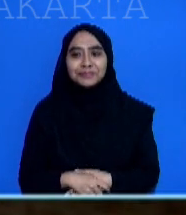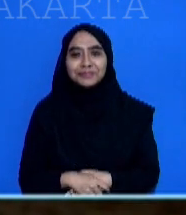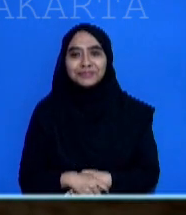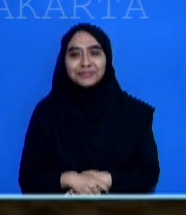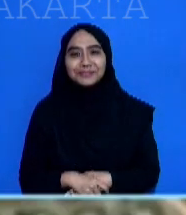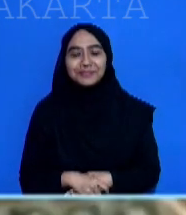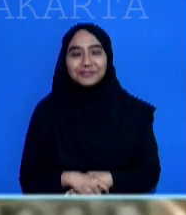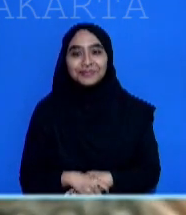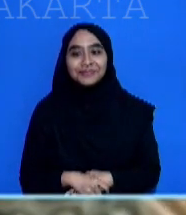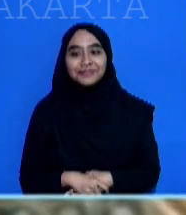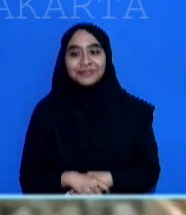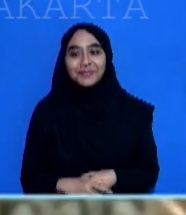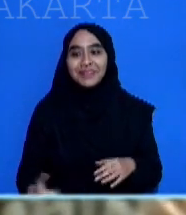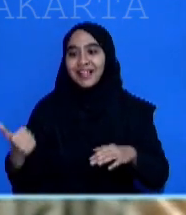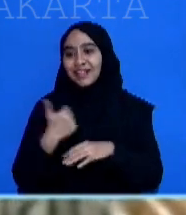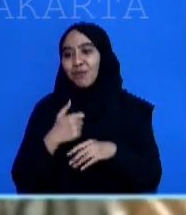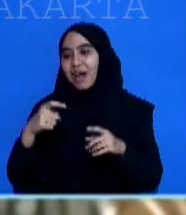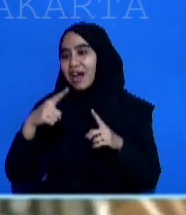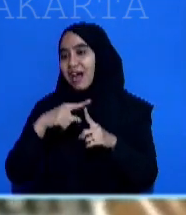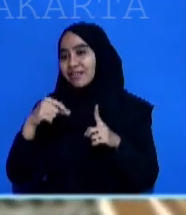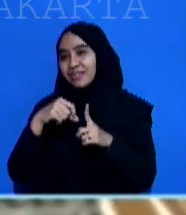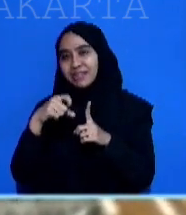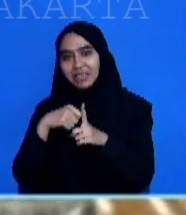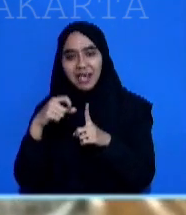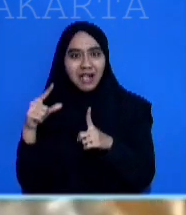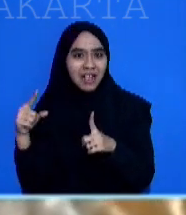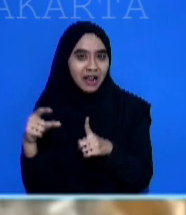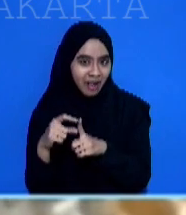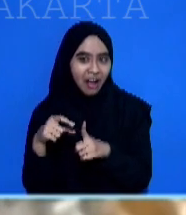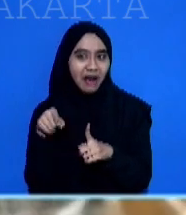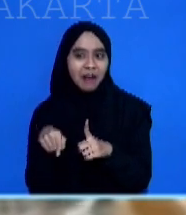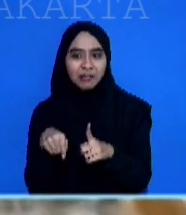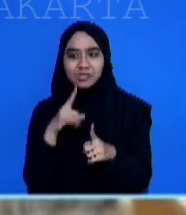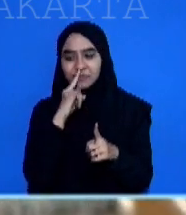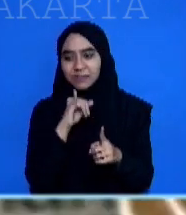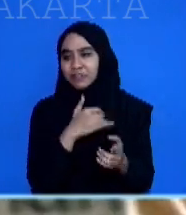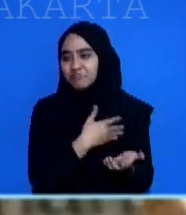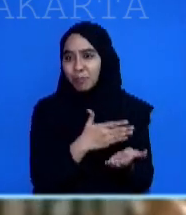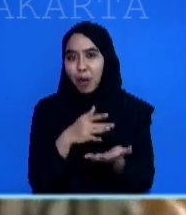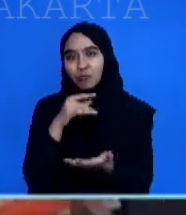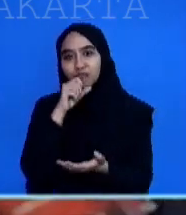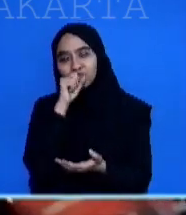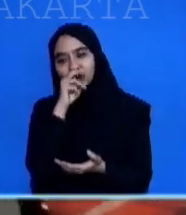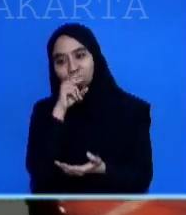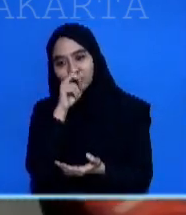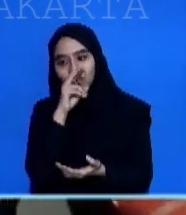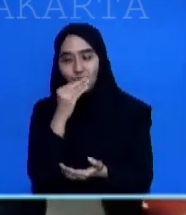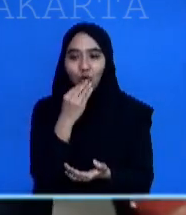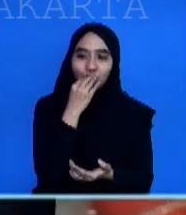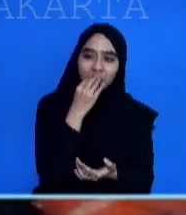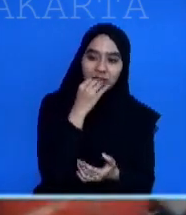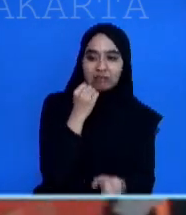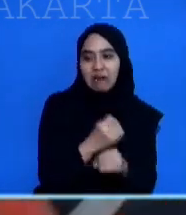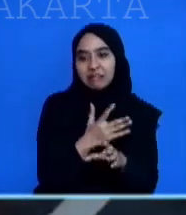DIY ketua TKD Prabowo Gibran Gandung pardiman mengatakan pembagian susu gratis dan roti ini dalam rangka hari kampanye Prabowo